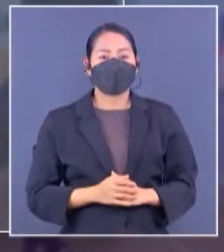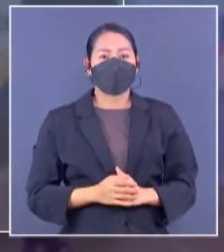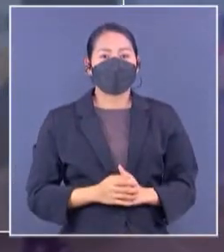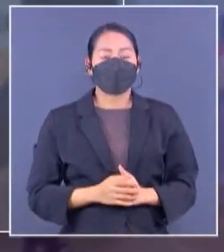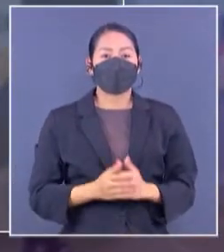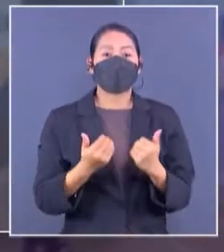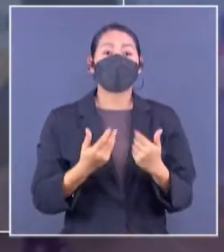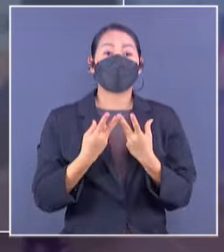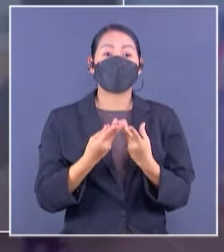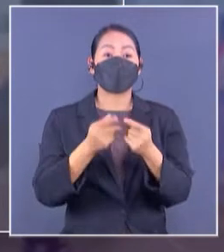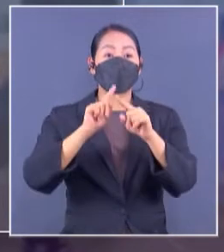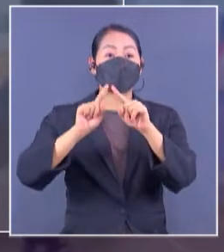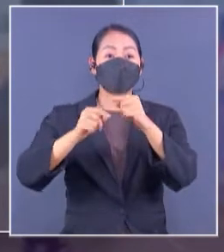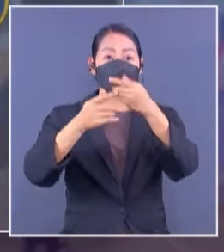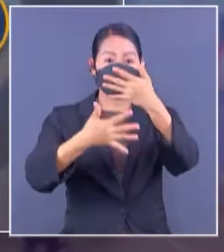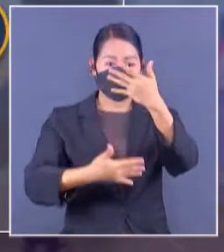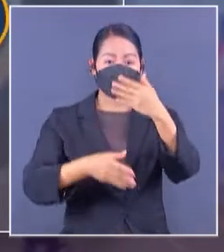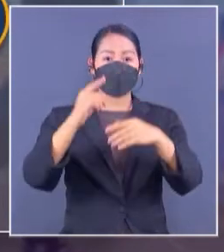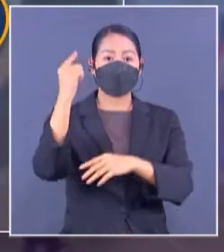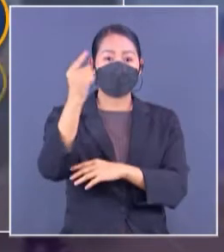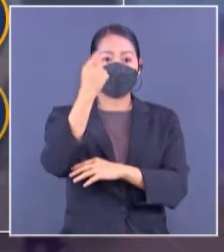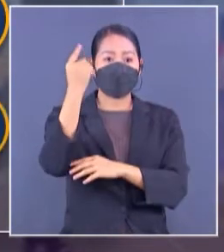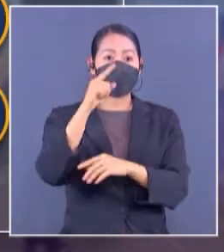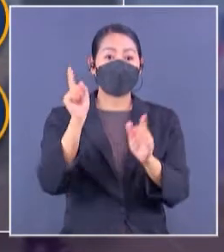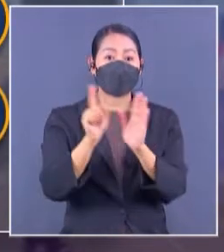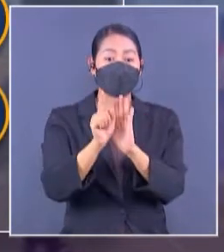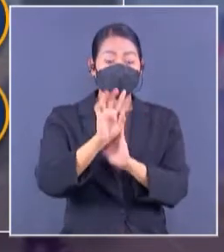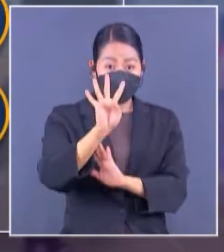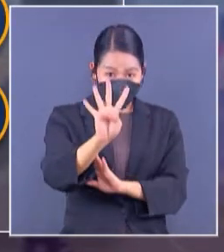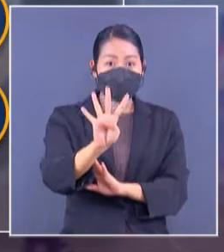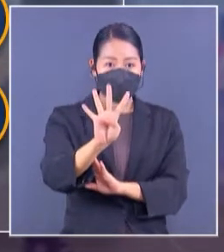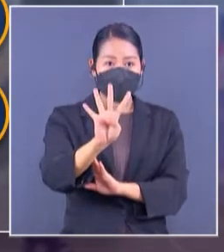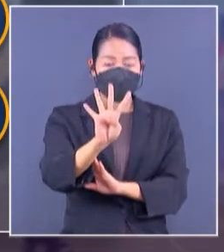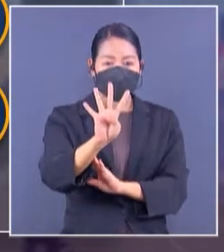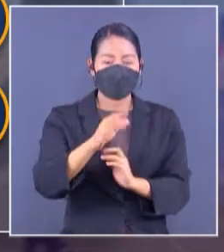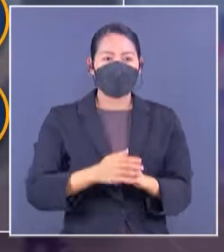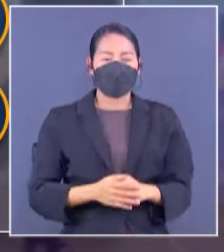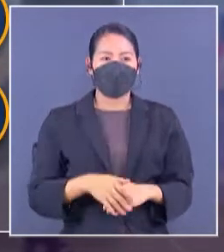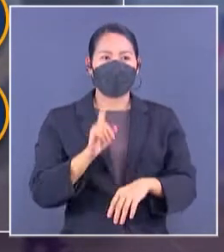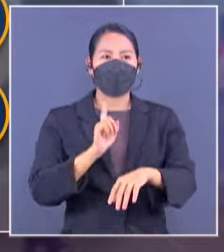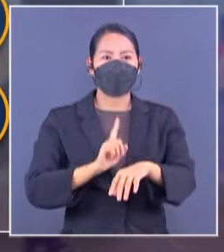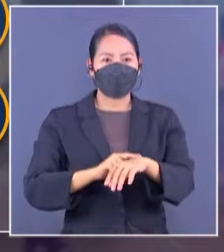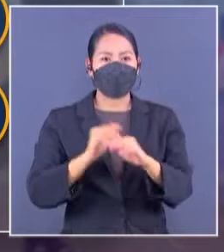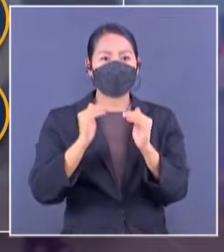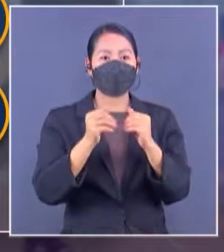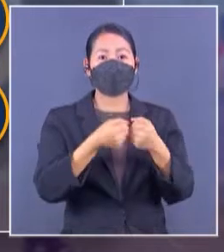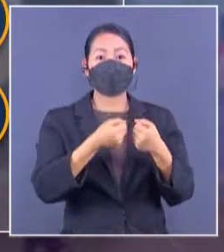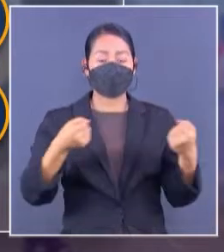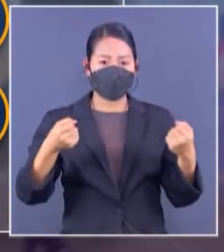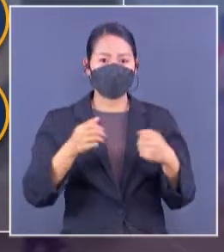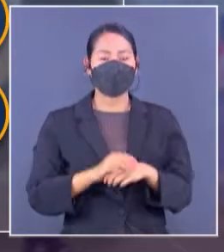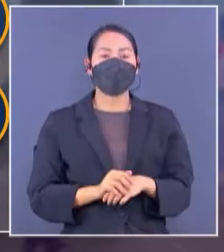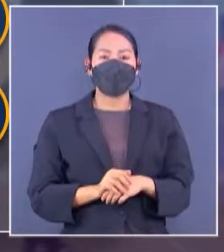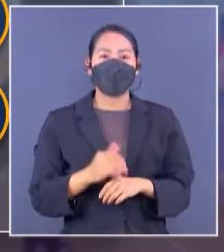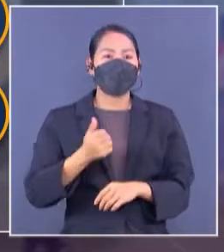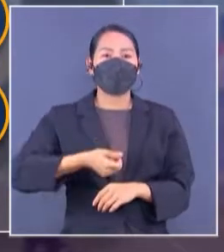รายละเอียดโครงการเราเที่ยวด้วยกันระยะที่4นะครับหรือว่าเฟส4เนี่ยที่ขยายเพิ่มสิทธิ์มารูปแบบยังคงเหมือนเดิมครับก็คือรัฐจะส